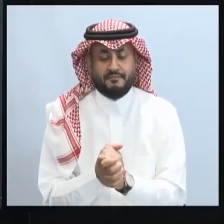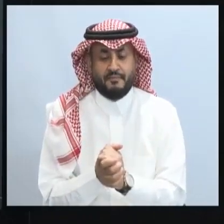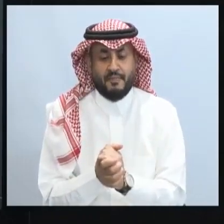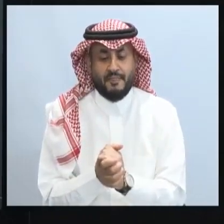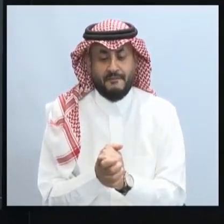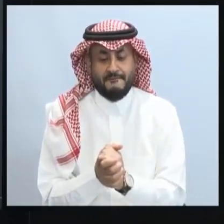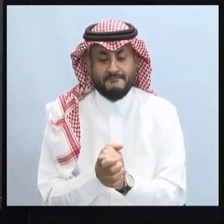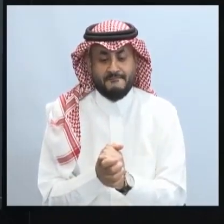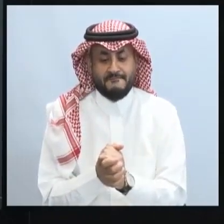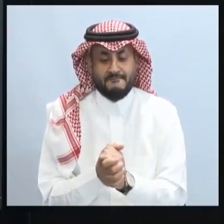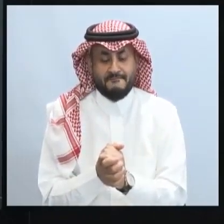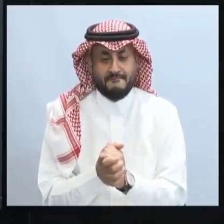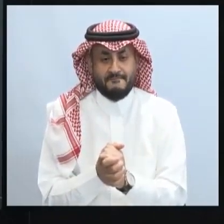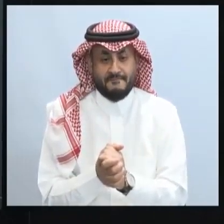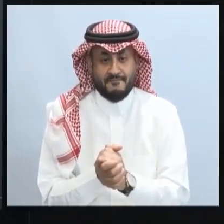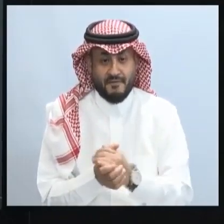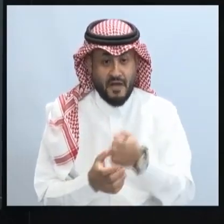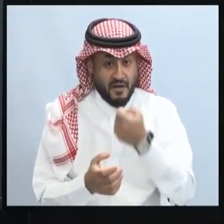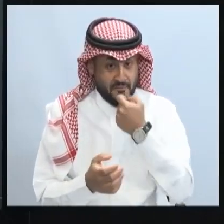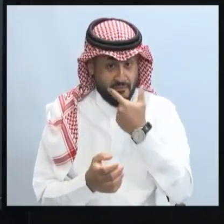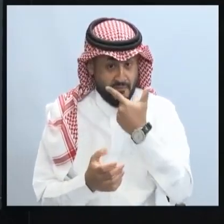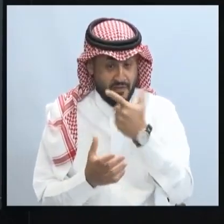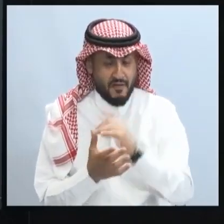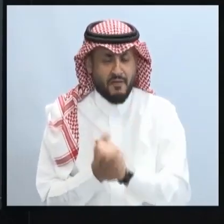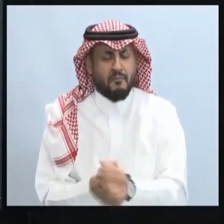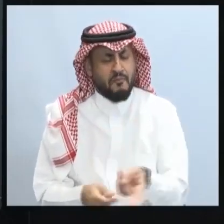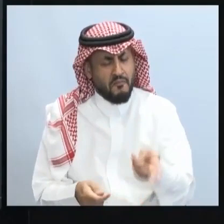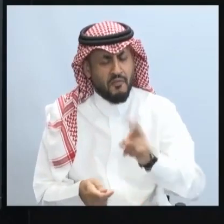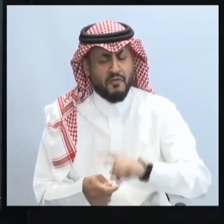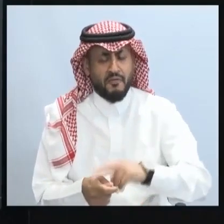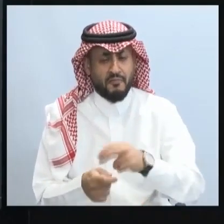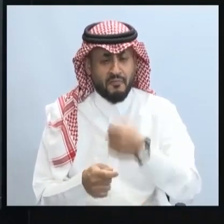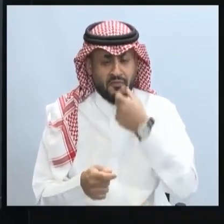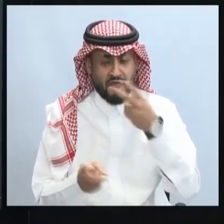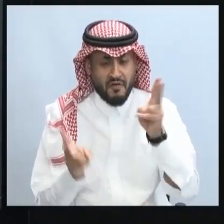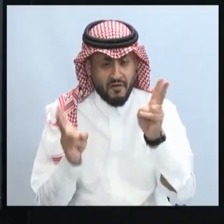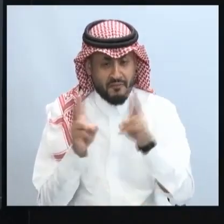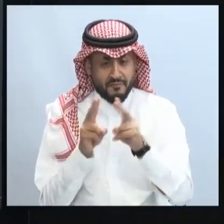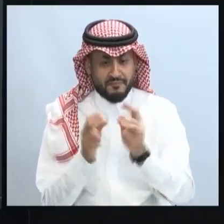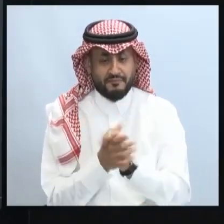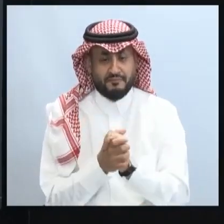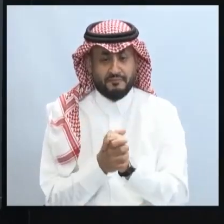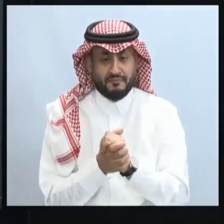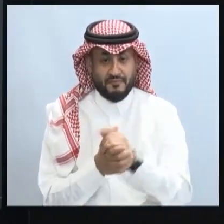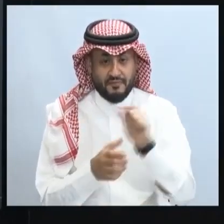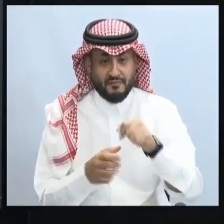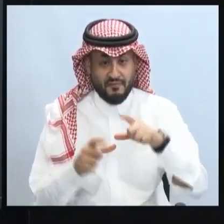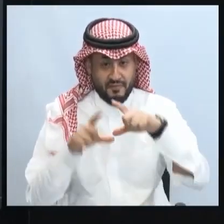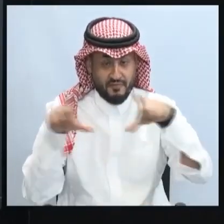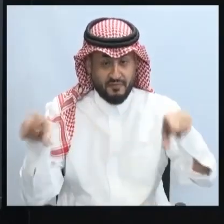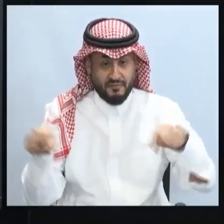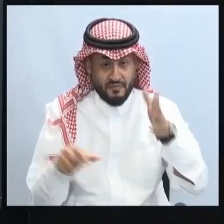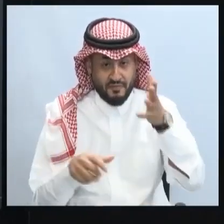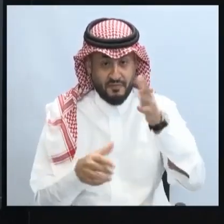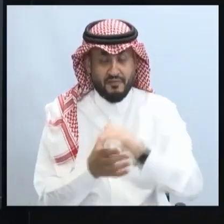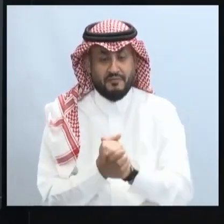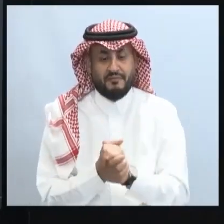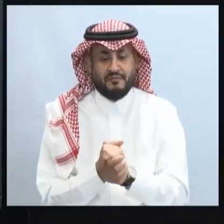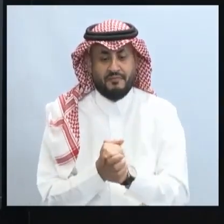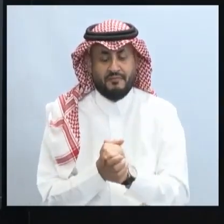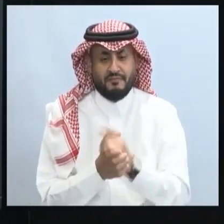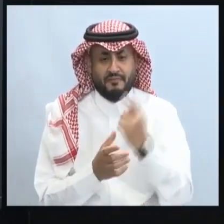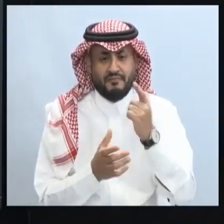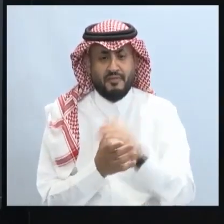الابتدائي اسعد كثيرا كثيرا بالقياكم في درس جديد من دروس